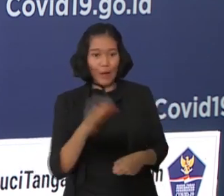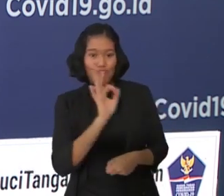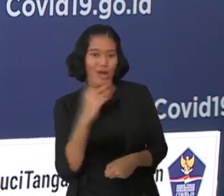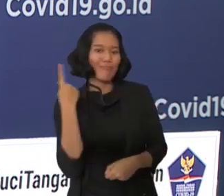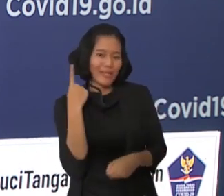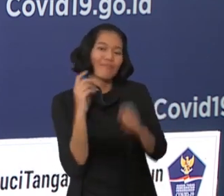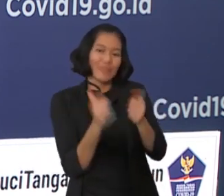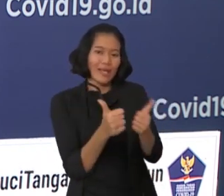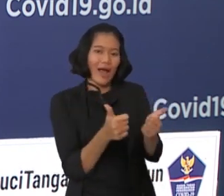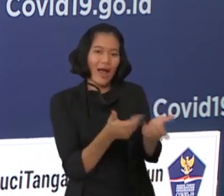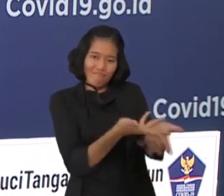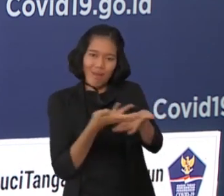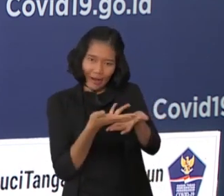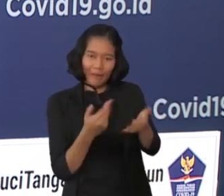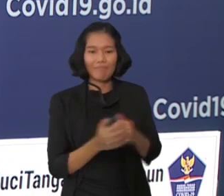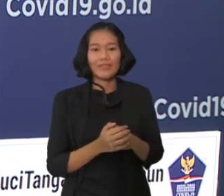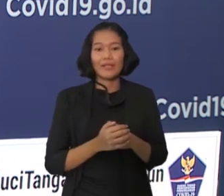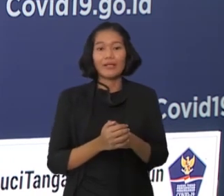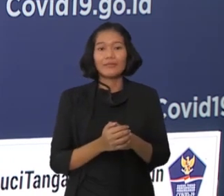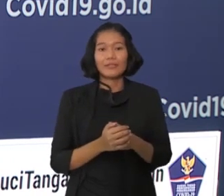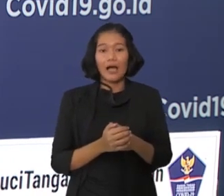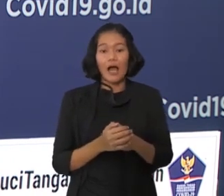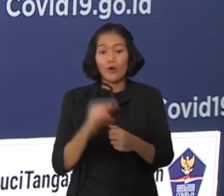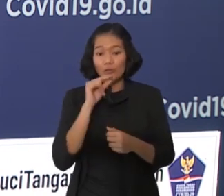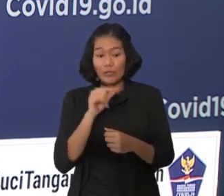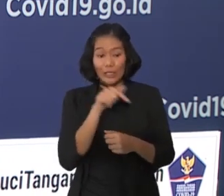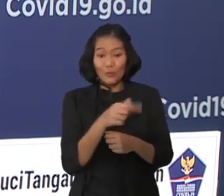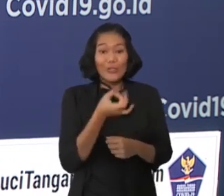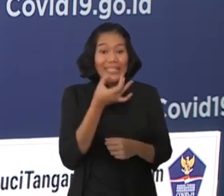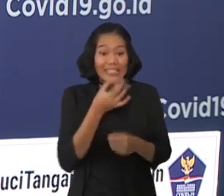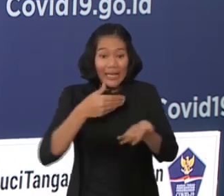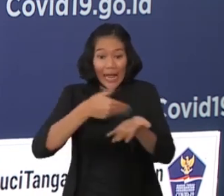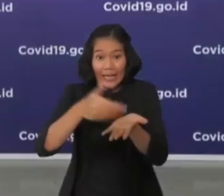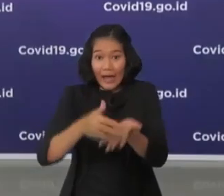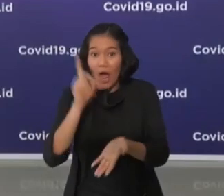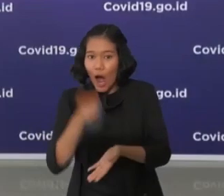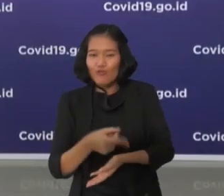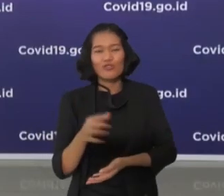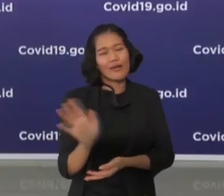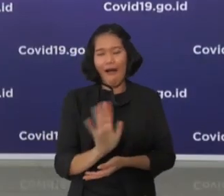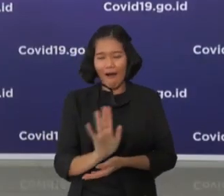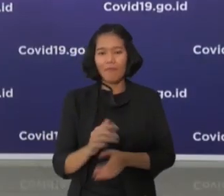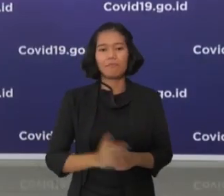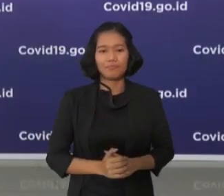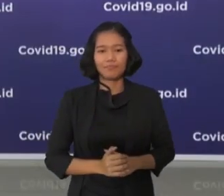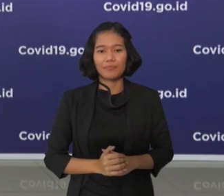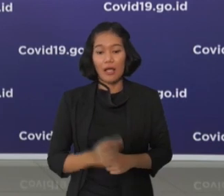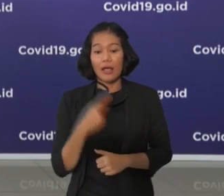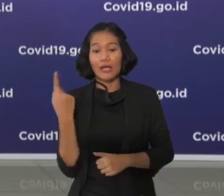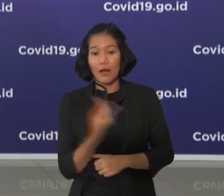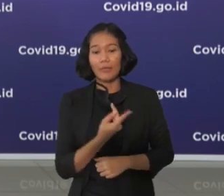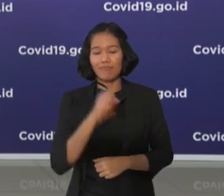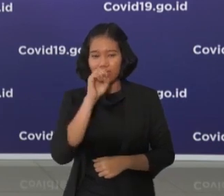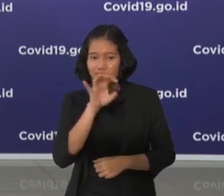untuk update ini tidak memerlukan izin edar Hai Kami menghimbau